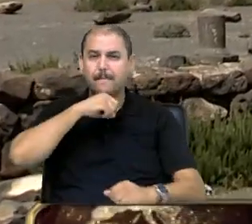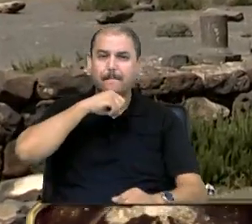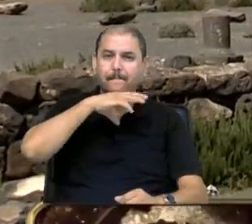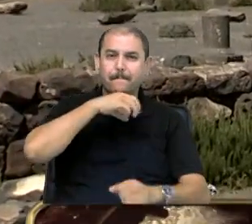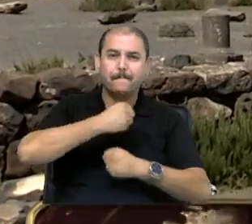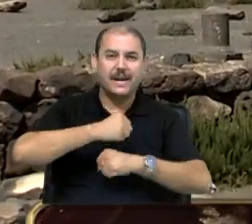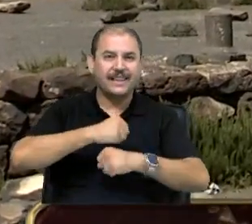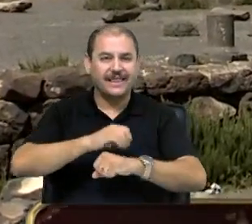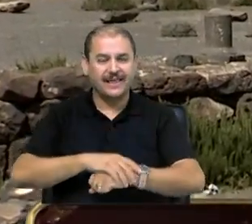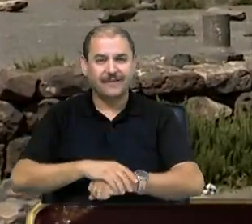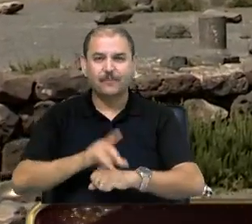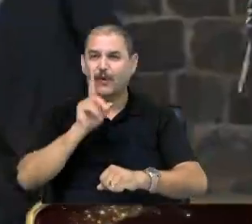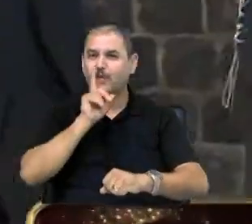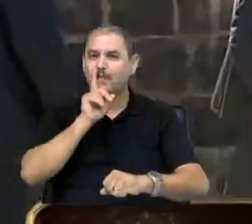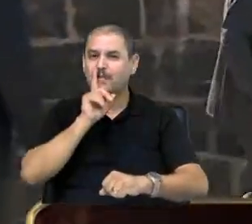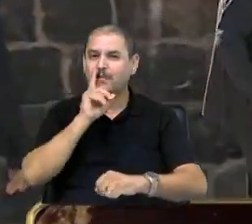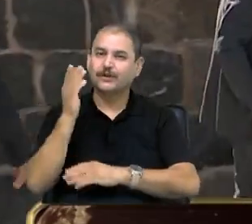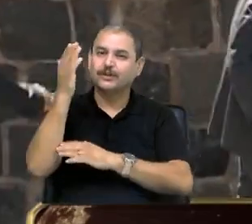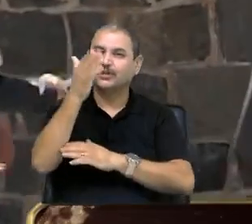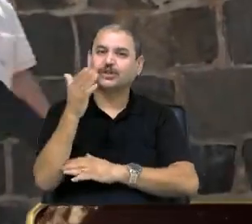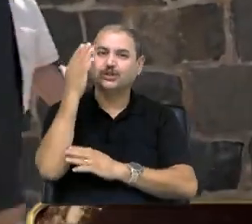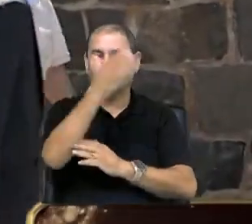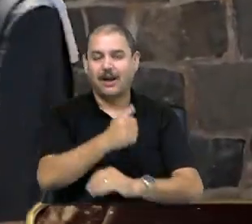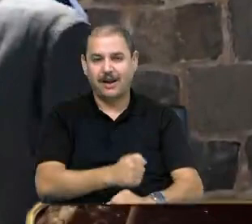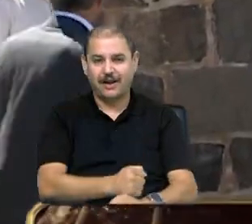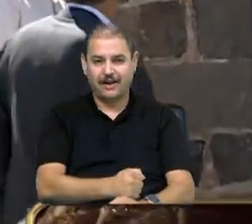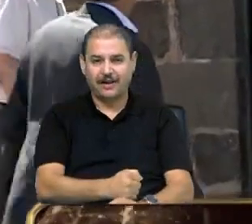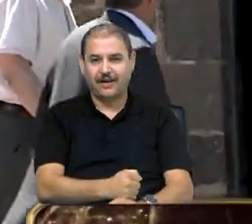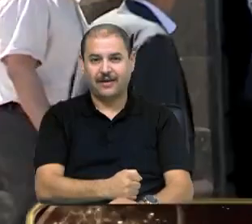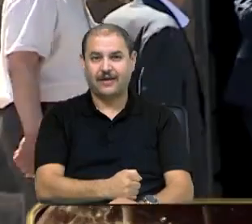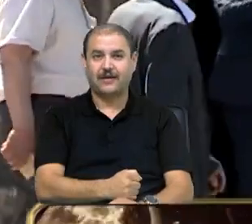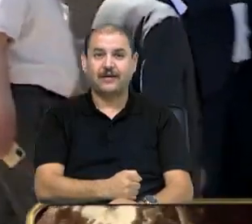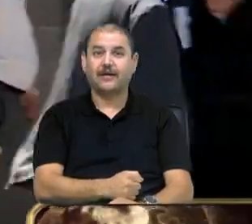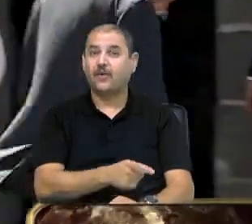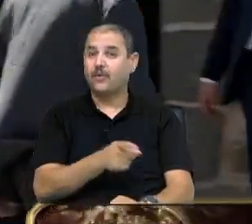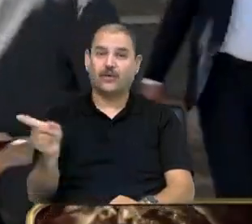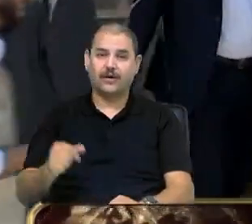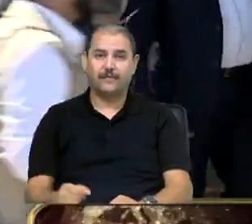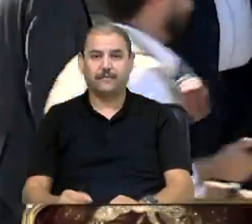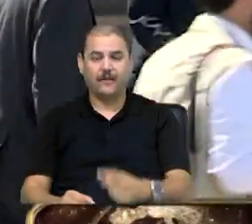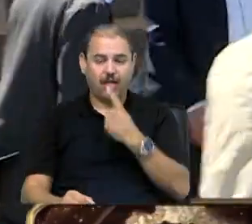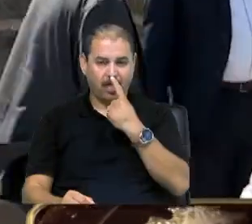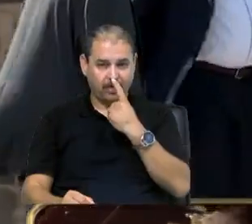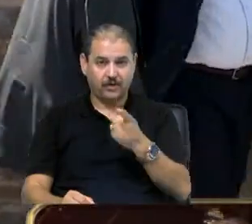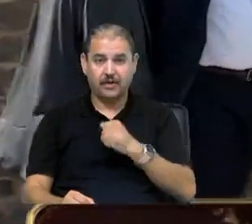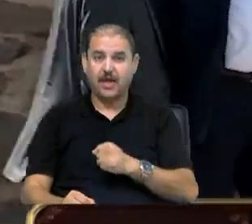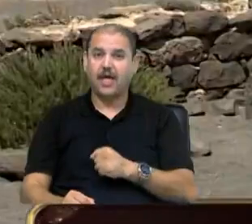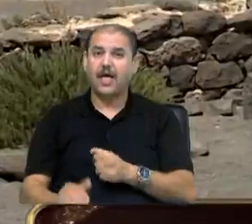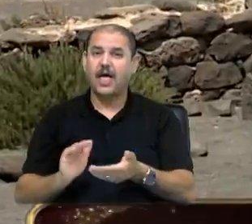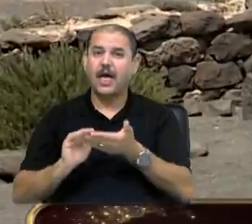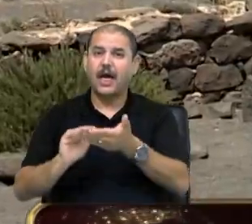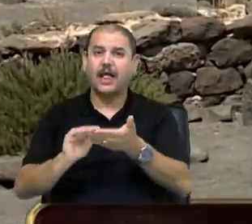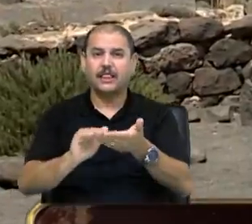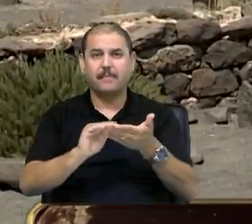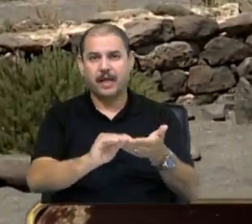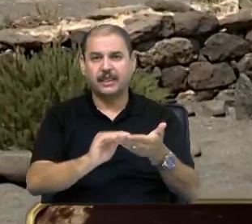ومشروع مجمل وجاءت هذه الجهود من اجل تحسين واقع الخدمات المقدمه بالاضافه الى تشجيع الحركه